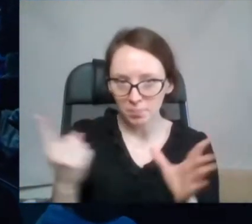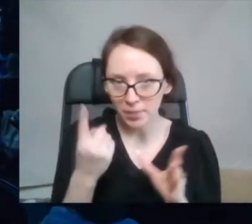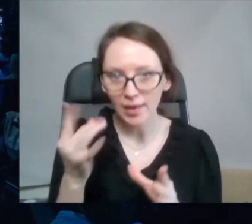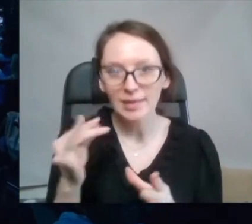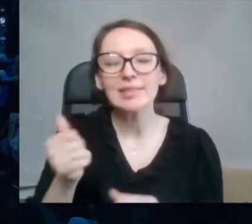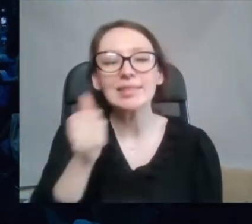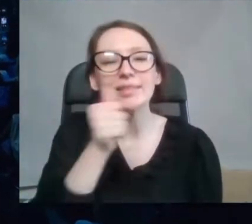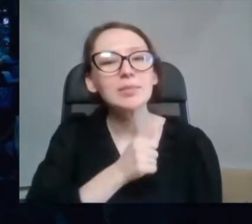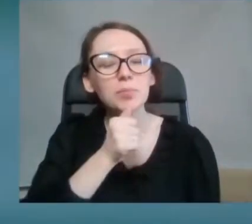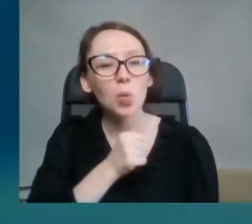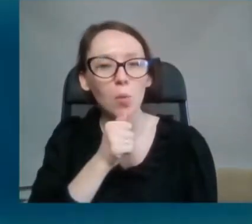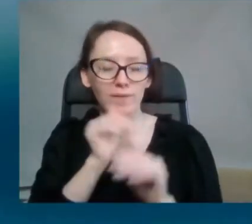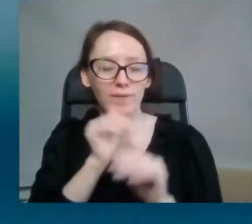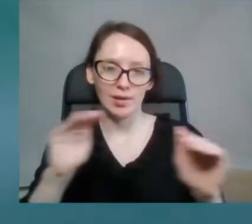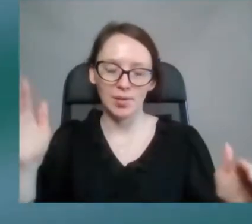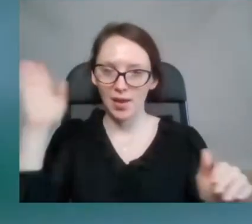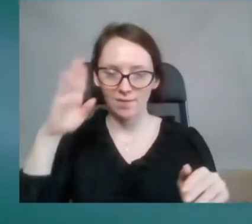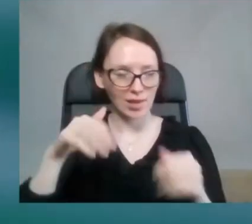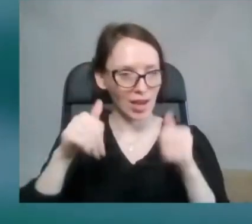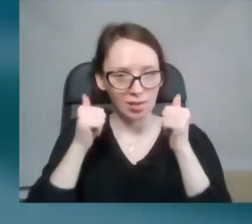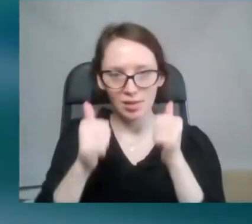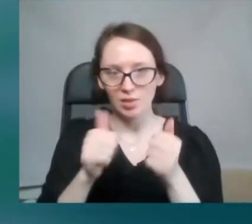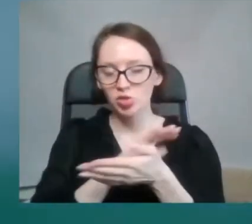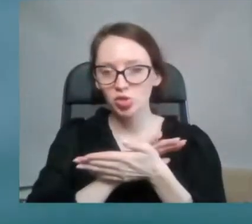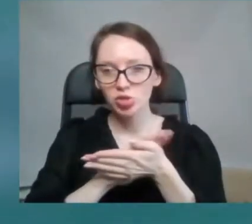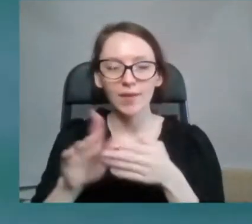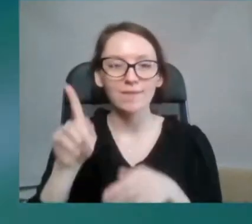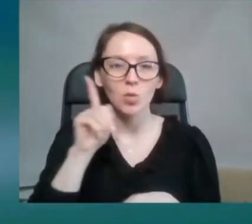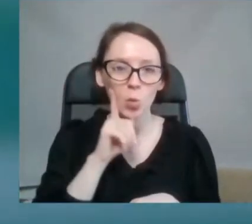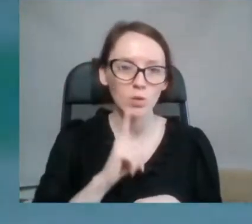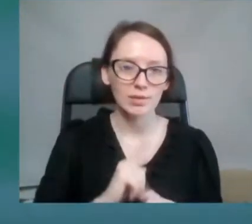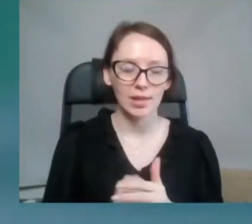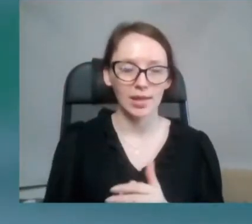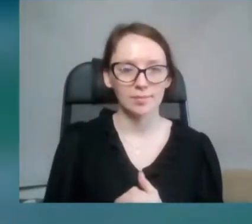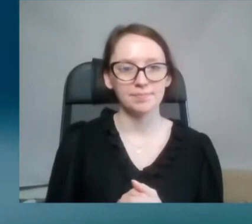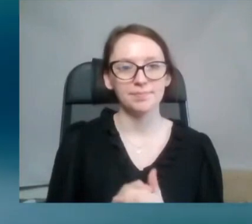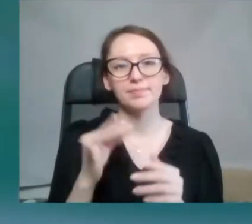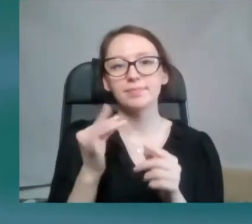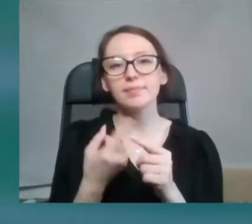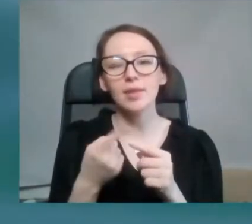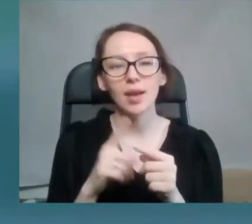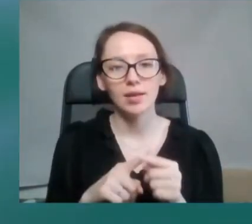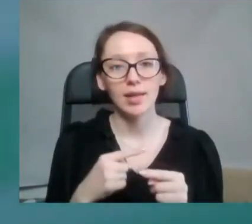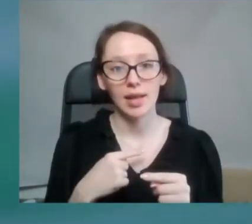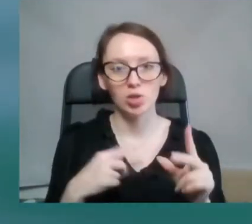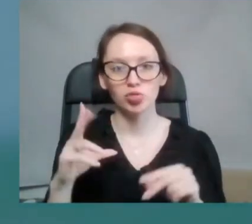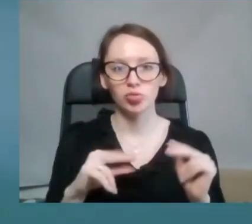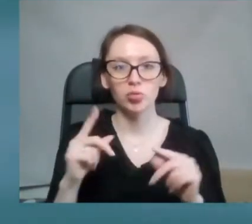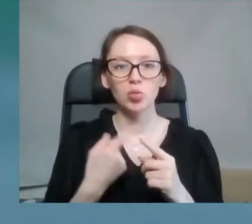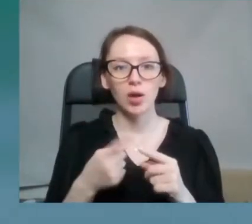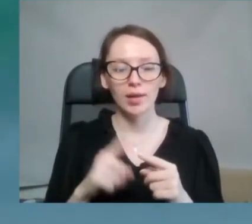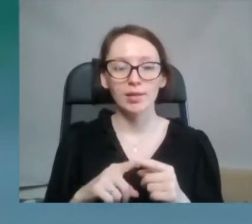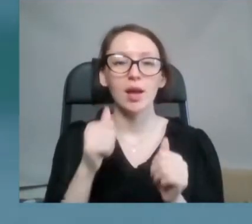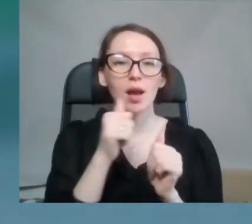испробовать. Ребята, вода классная, чистая, вкусная. И это, вот я считаю, что это в каждом